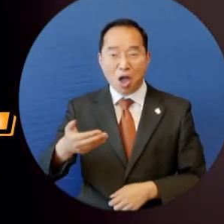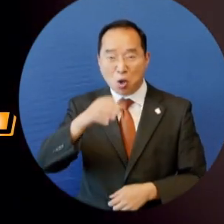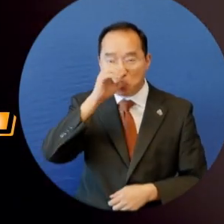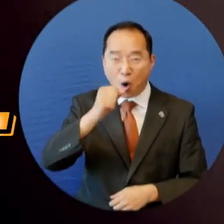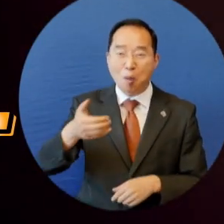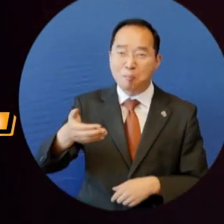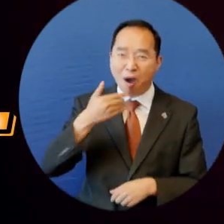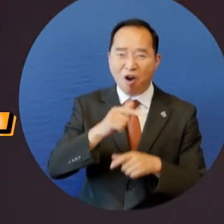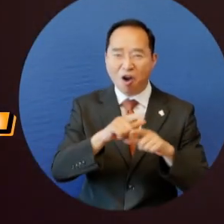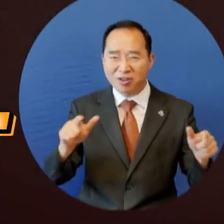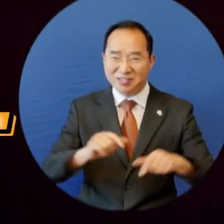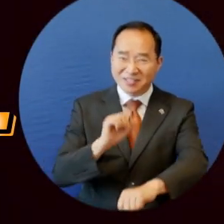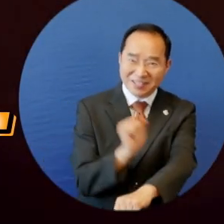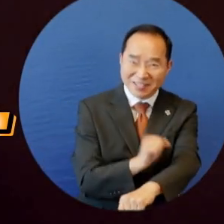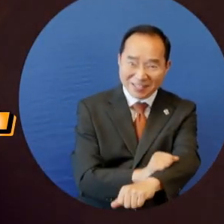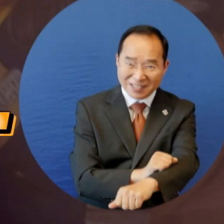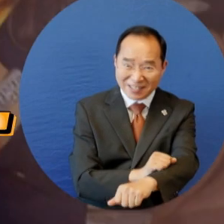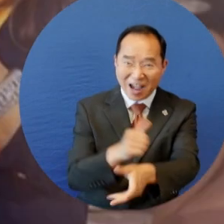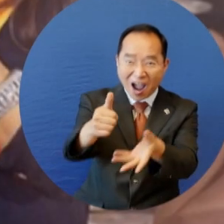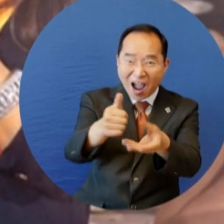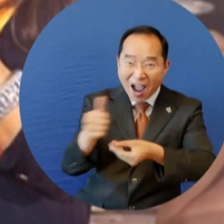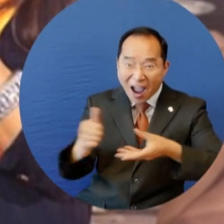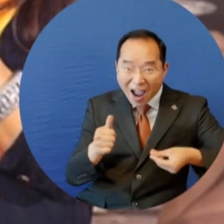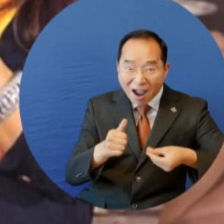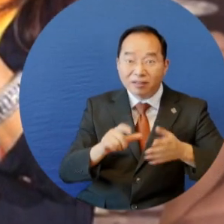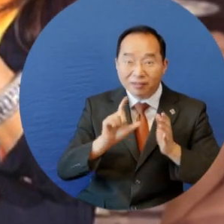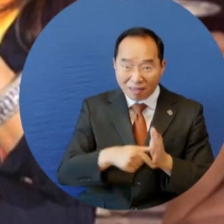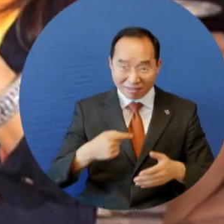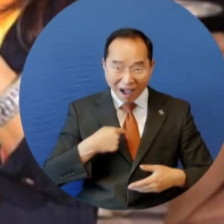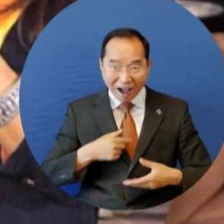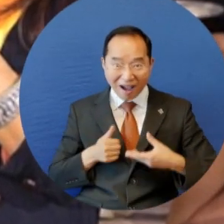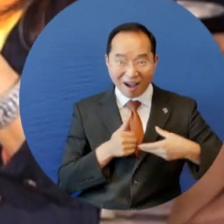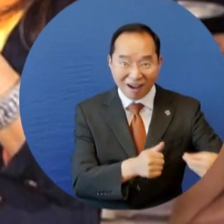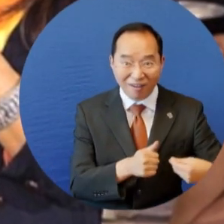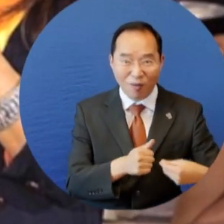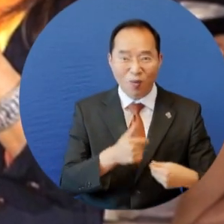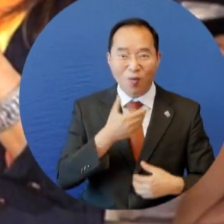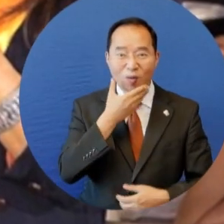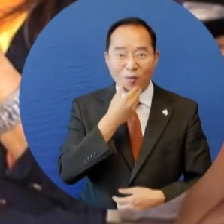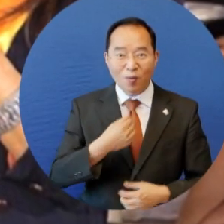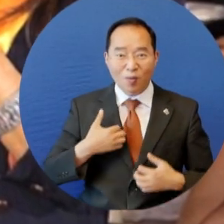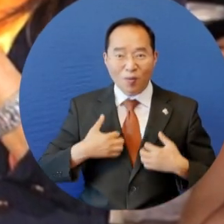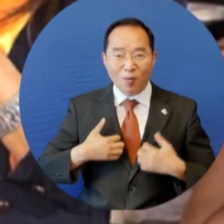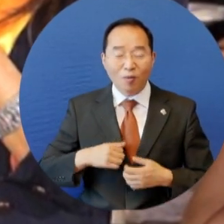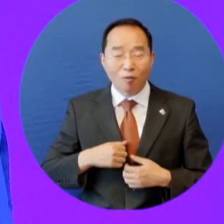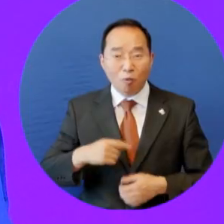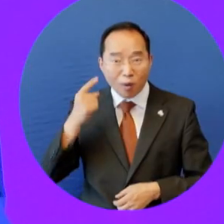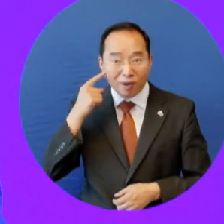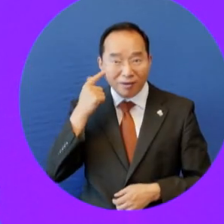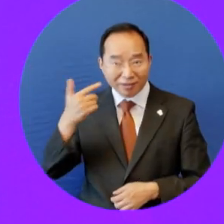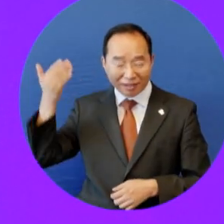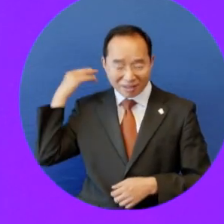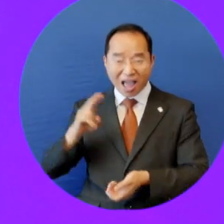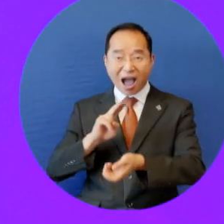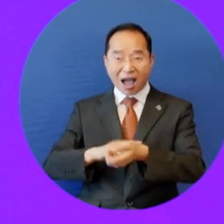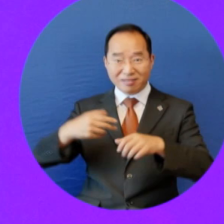한 영웅들을 연사로 초청했는데요. 저는 굉장히 행복했습니다. 제가 한약국에서 약을